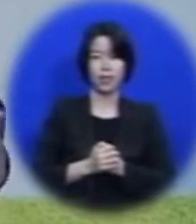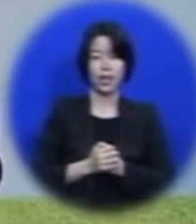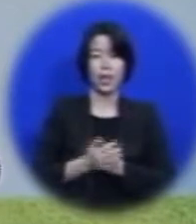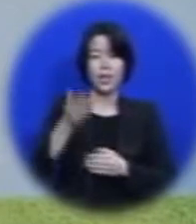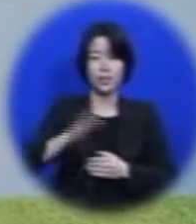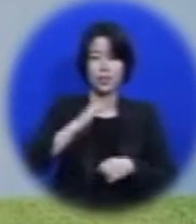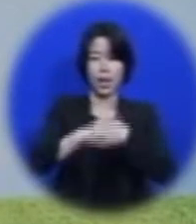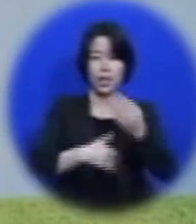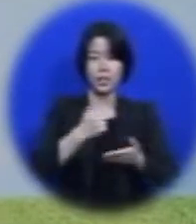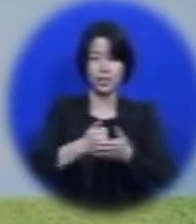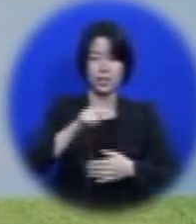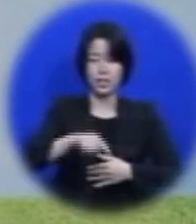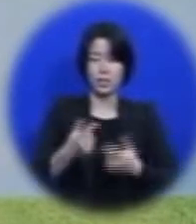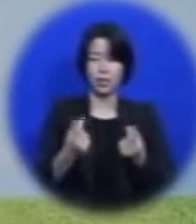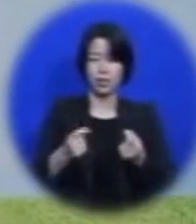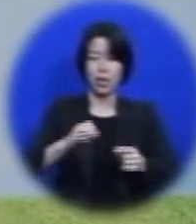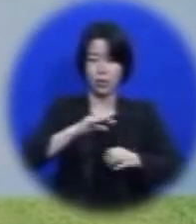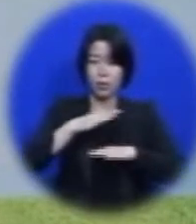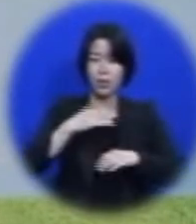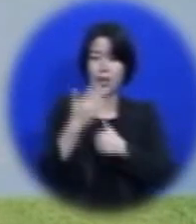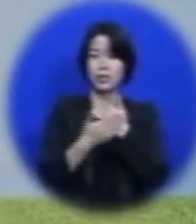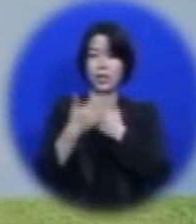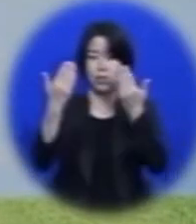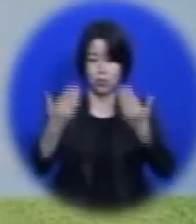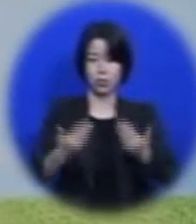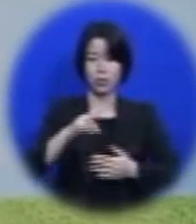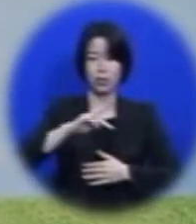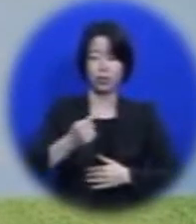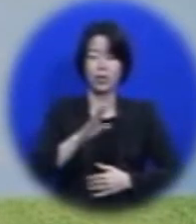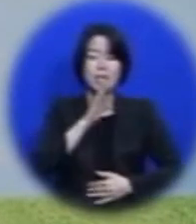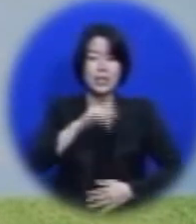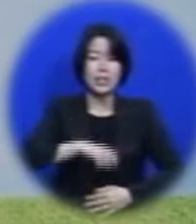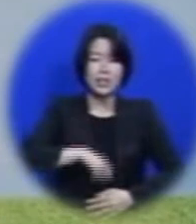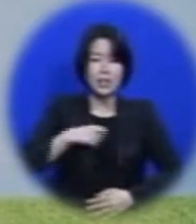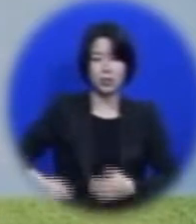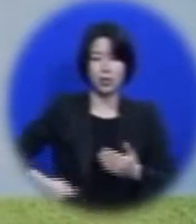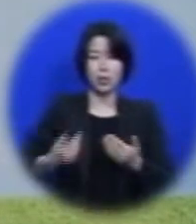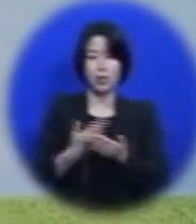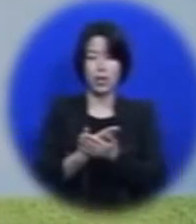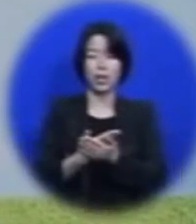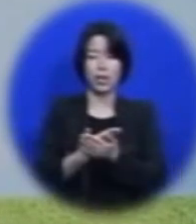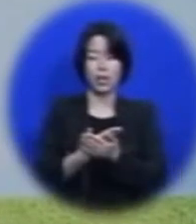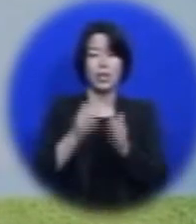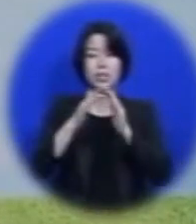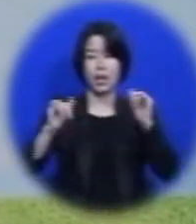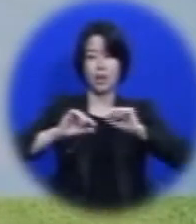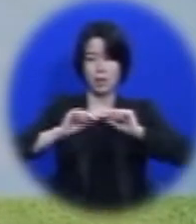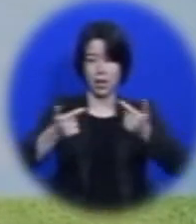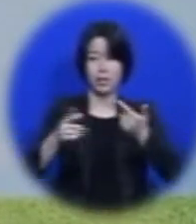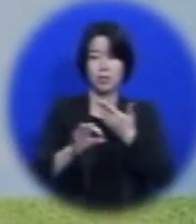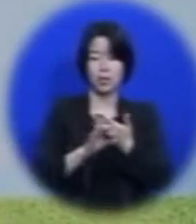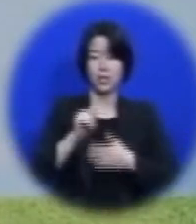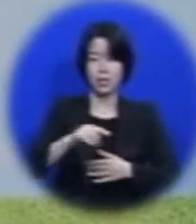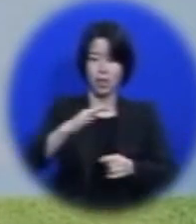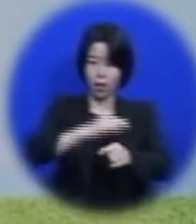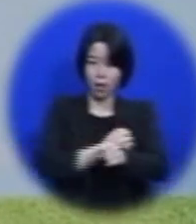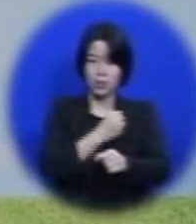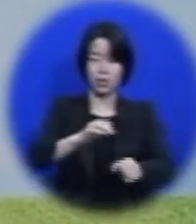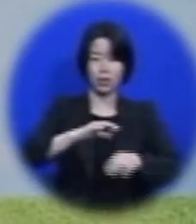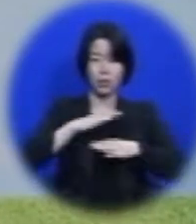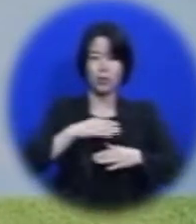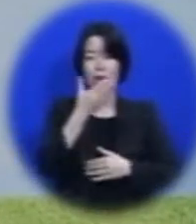그러나 하나님께서 이런 놀라운 은혜를 주셔도 진심으로 죄를 회개한 사람이 아니면 이 엄청나고